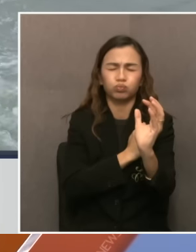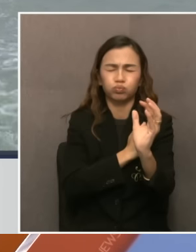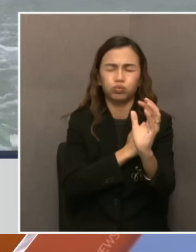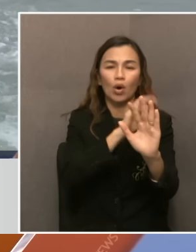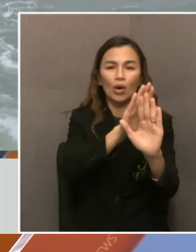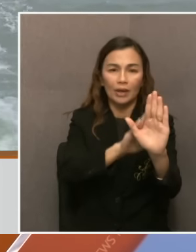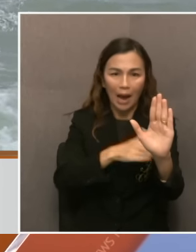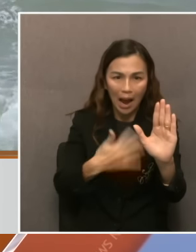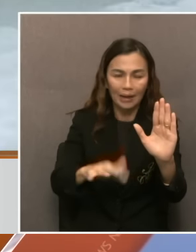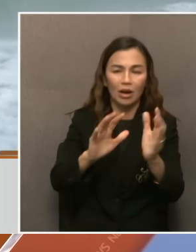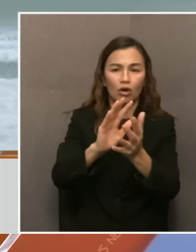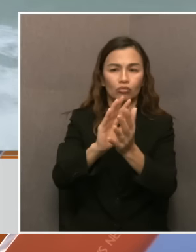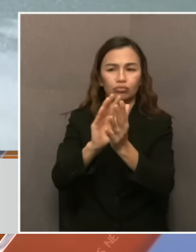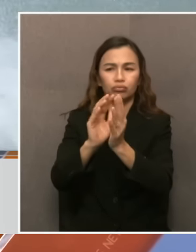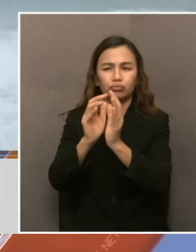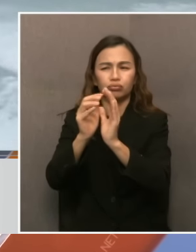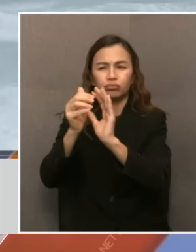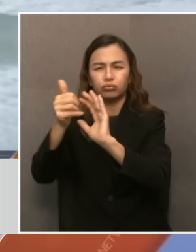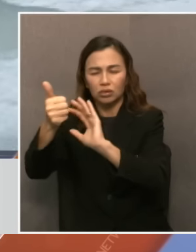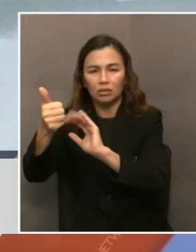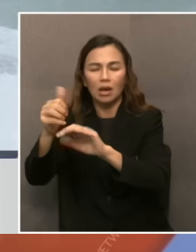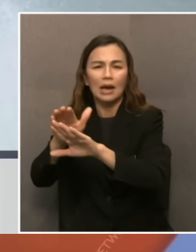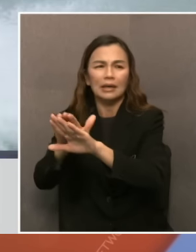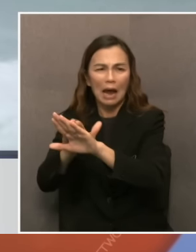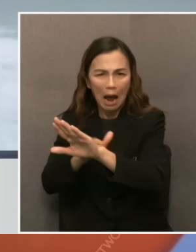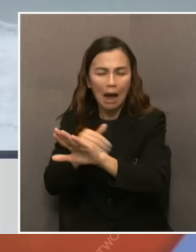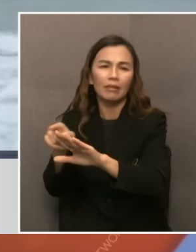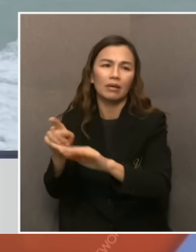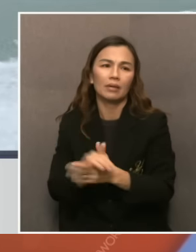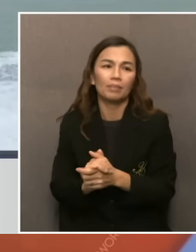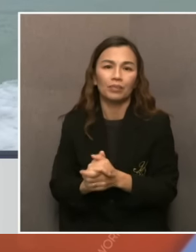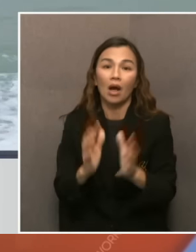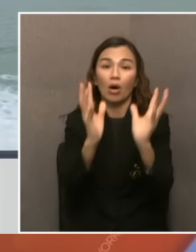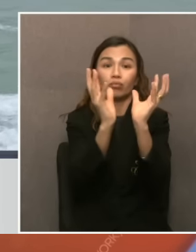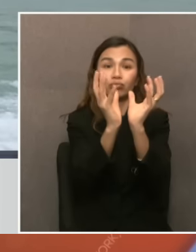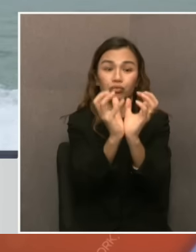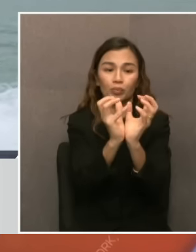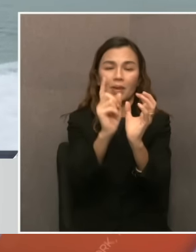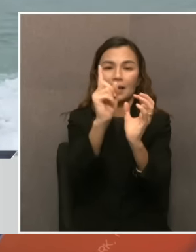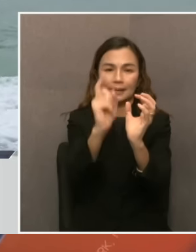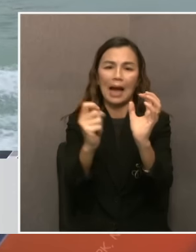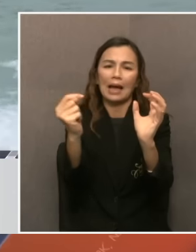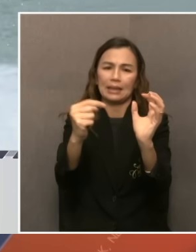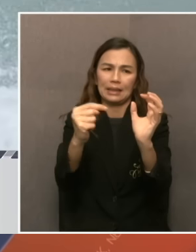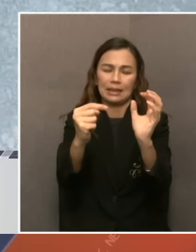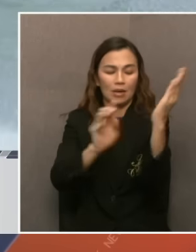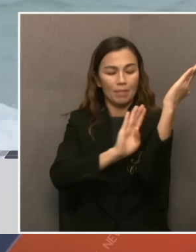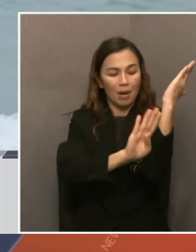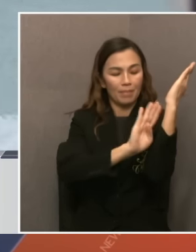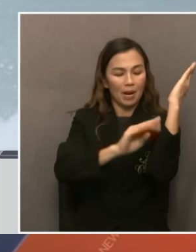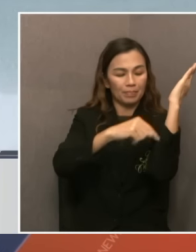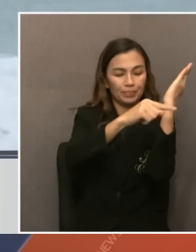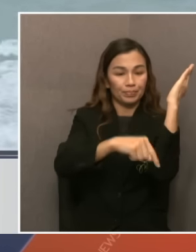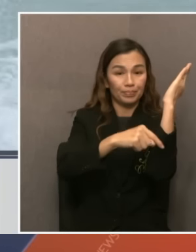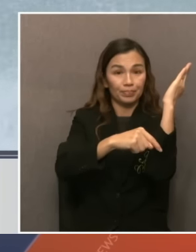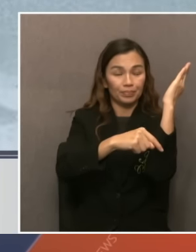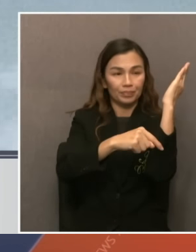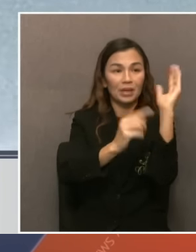การังใช้ในการฟื้นตัวก็นานขึ้นแล้วก็อัตราตายของปะการังฟอกขาวเนี่ยถ้าเกิดเป็นอ่าวไทยในเขตน้ำตื้นเนี่ยต